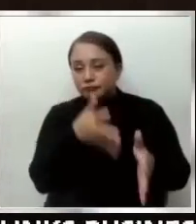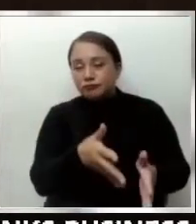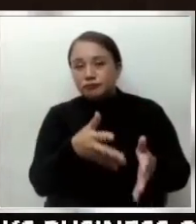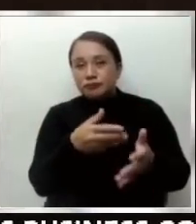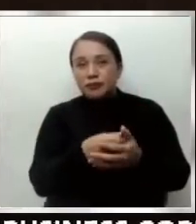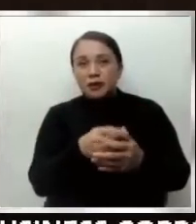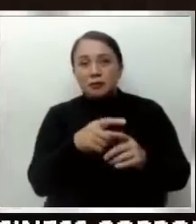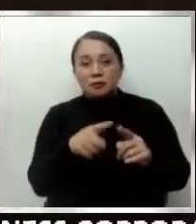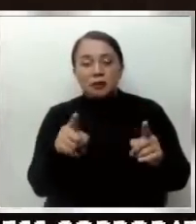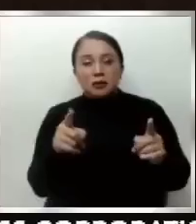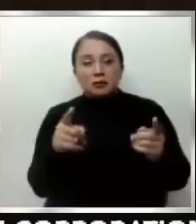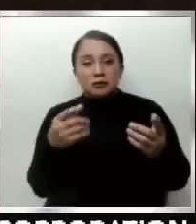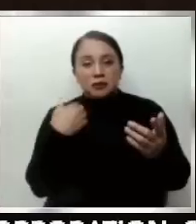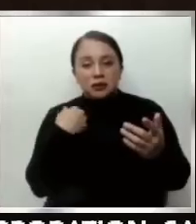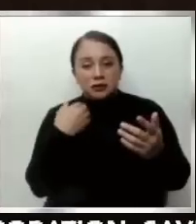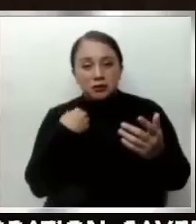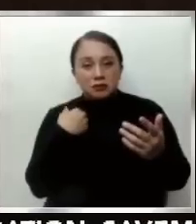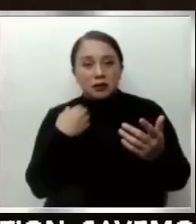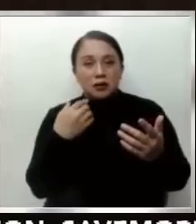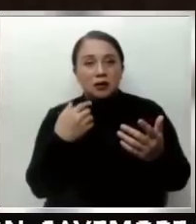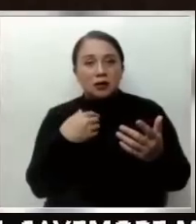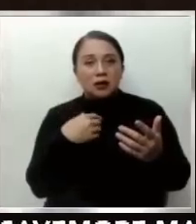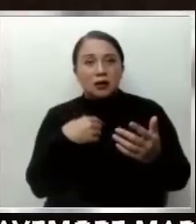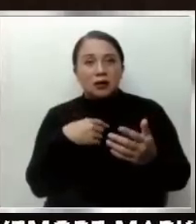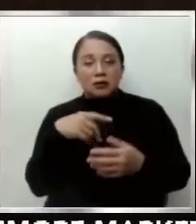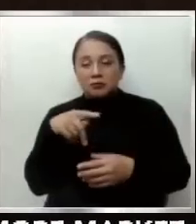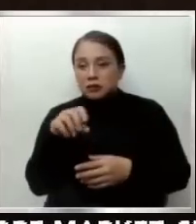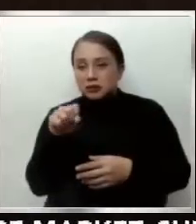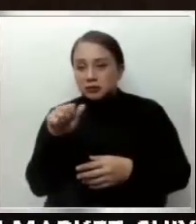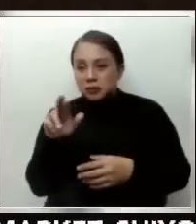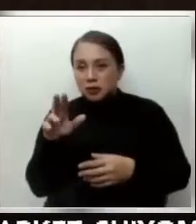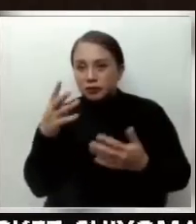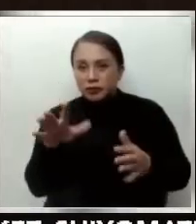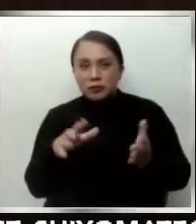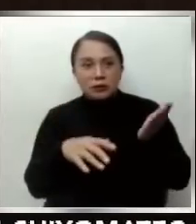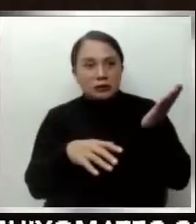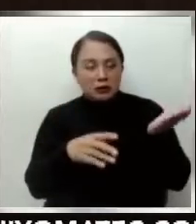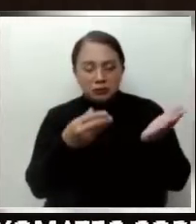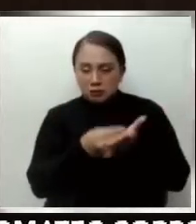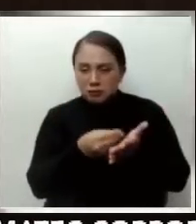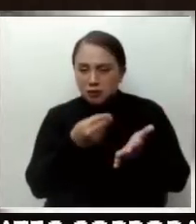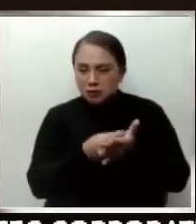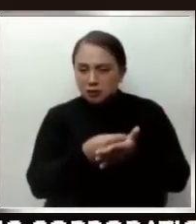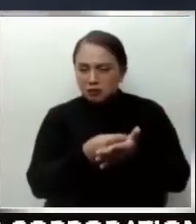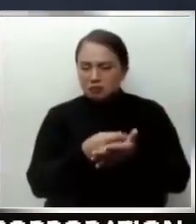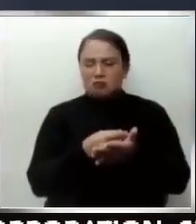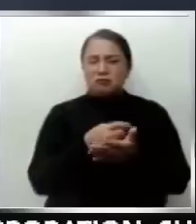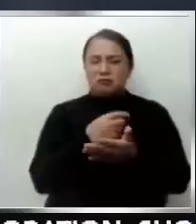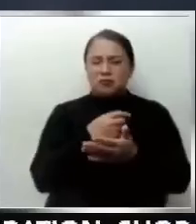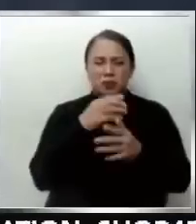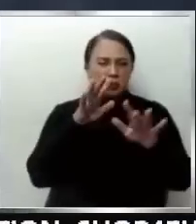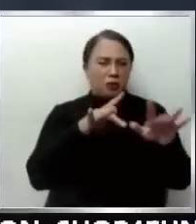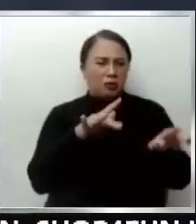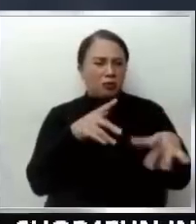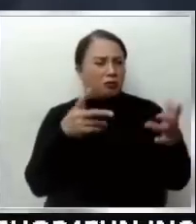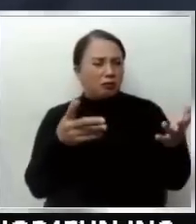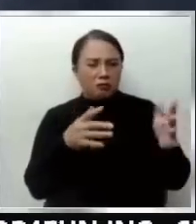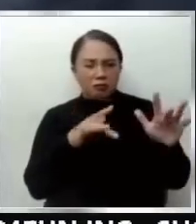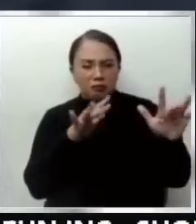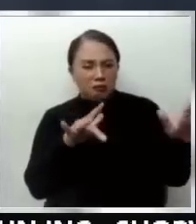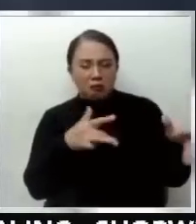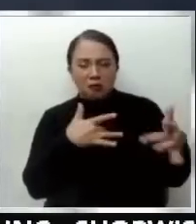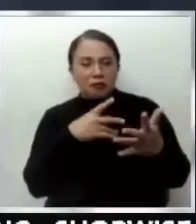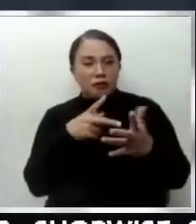wala pa namang order ang pis a nanghihingi na sila ng pera kaya kawawa ang mga biktima bukod kay retired